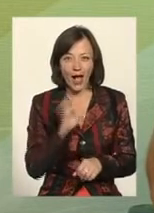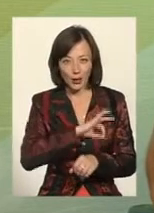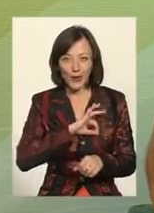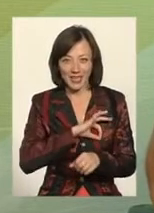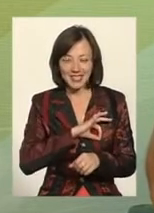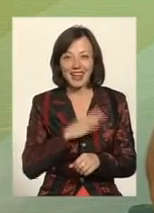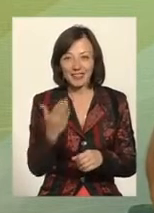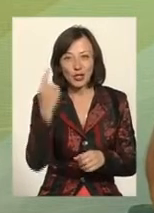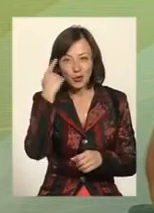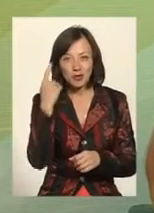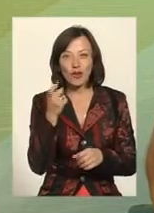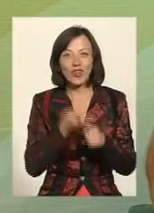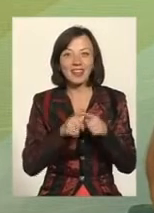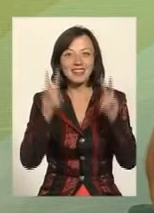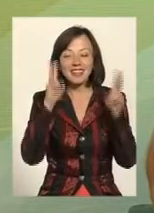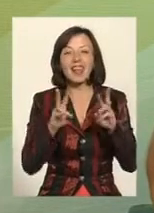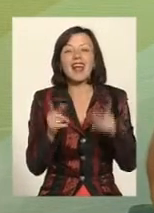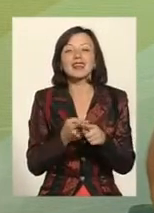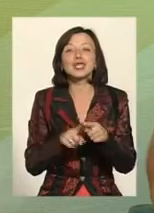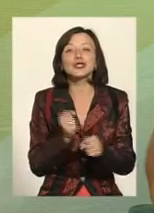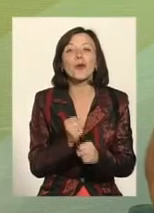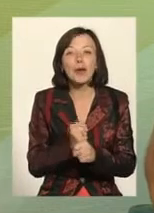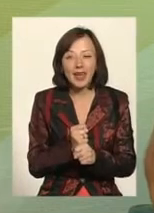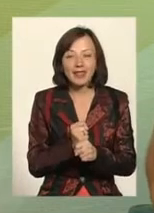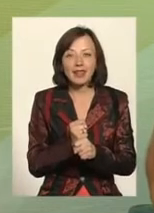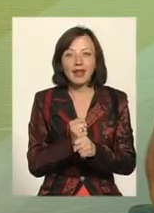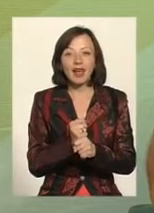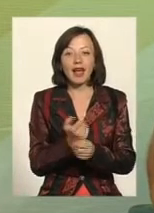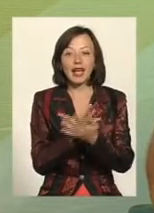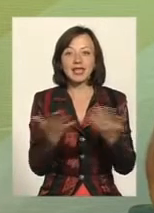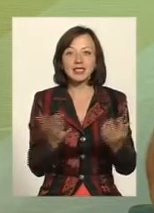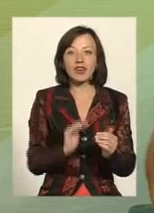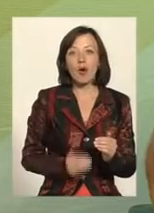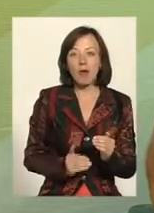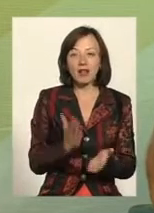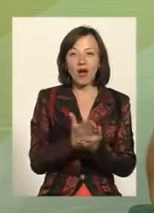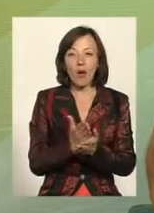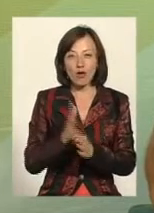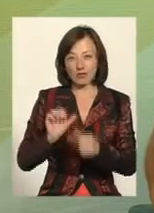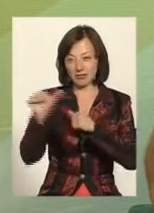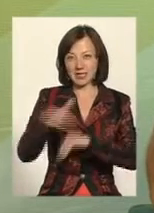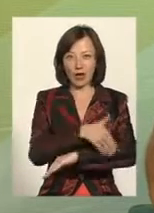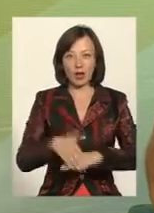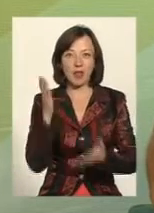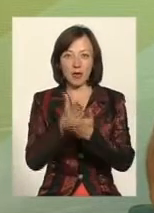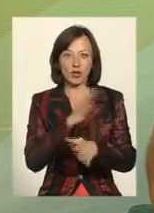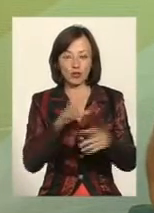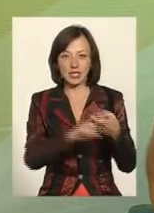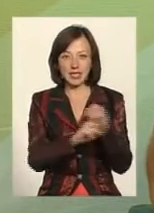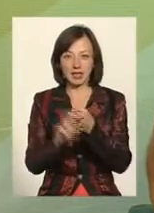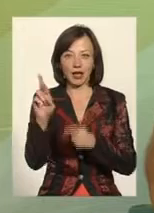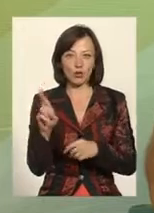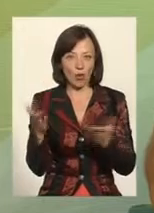юристи? Невже ви думаєте, що вони не знали, яким чином це зробити через різні компанії, які знаходяться в офшорах, щоб це напряму не було зв'язано